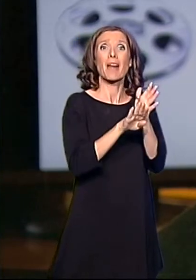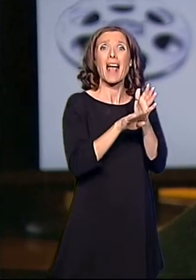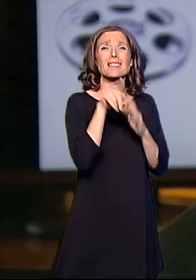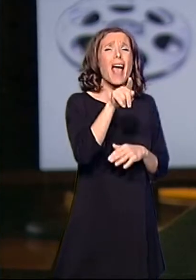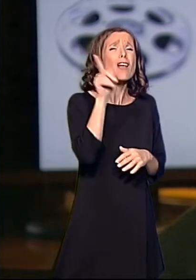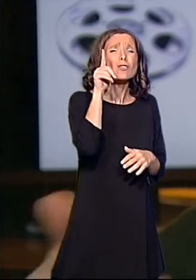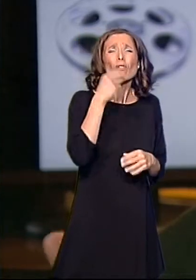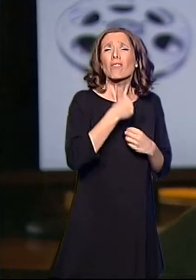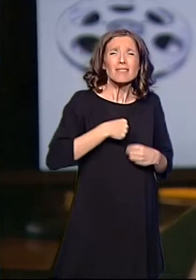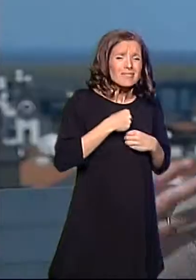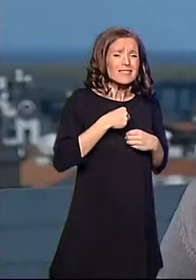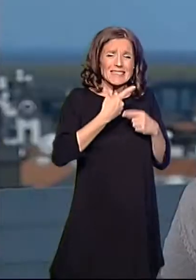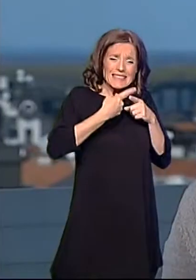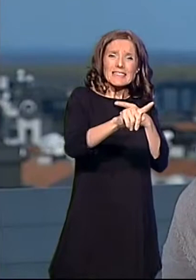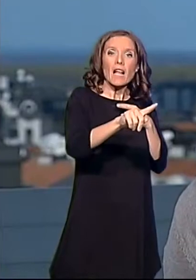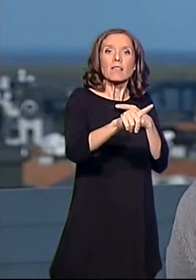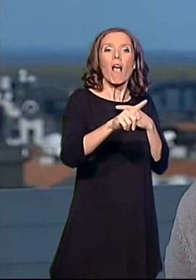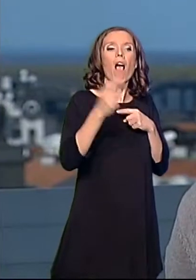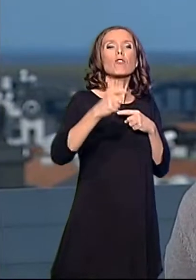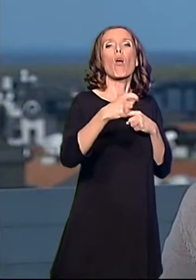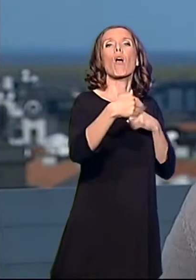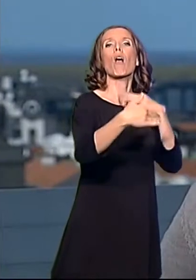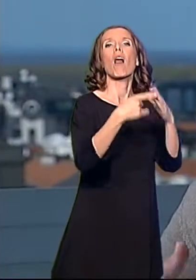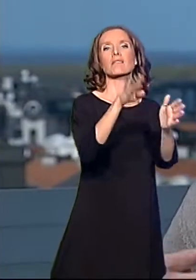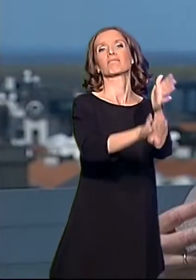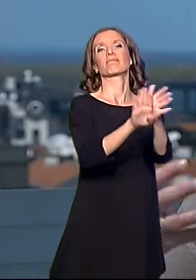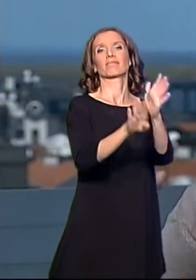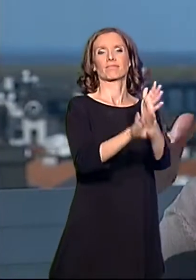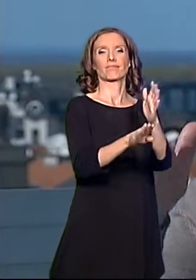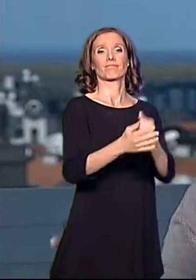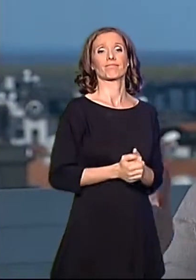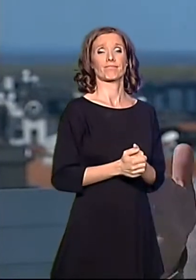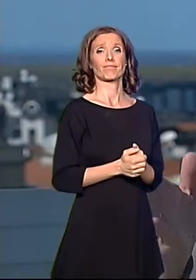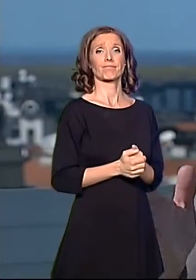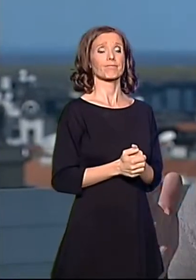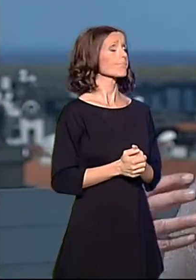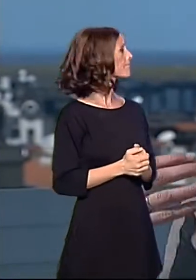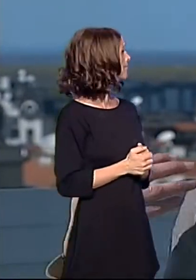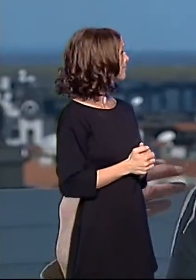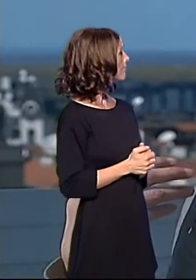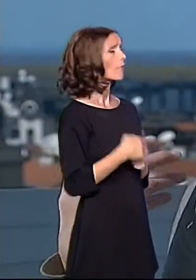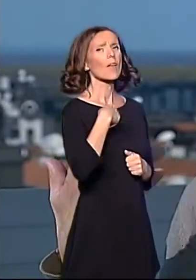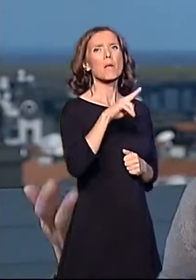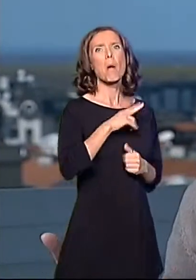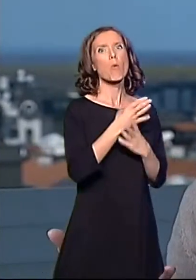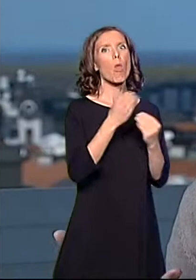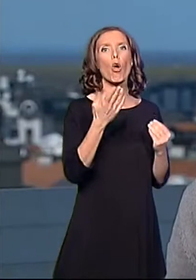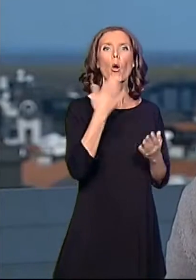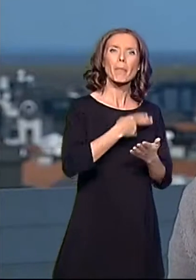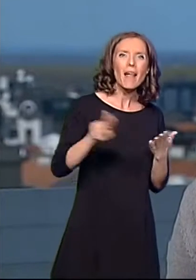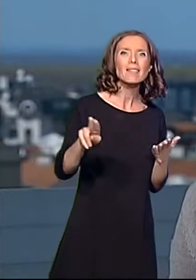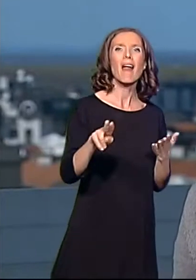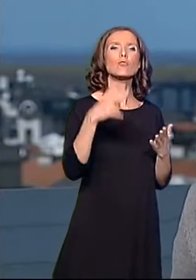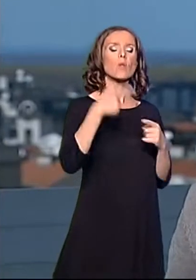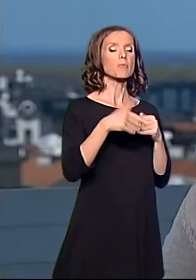u stvari ponižava. Mnogo imamo predrasuda i imamo neke ograde koje smo nasledili od